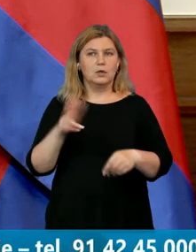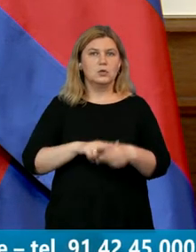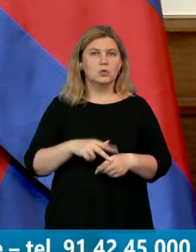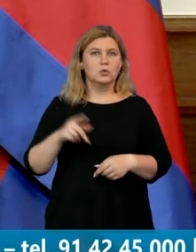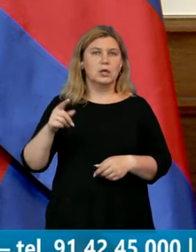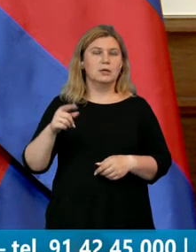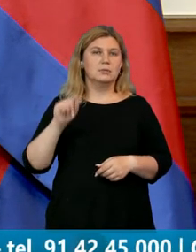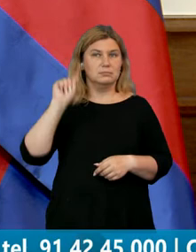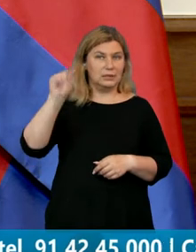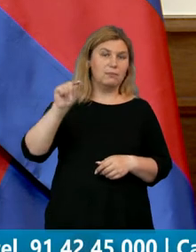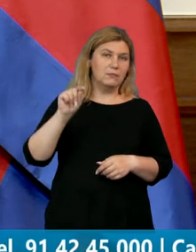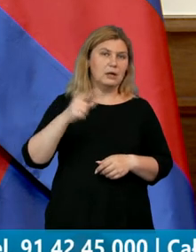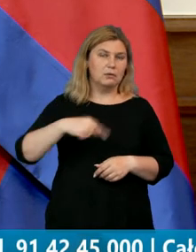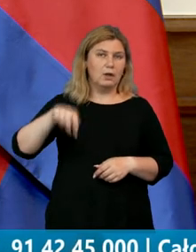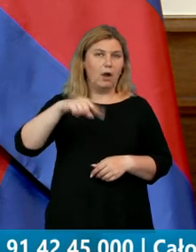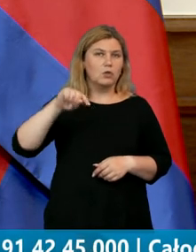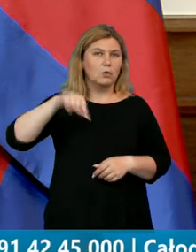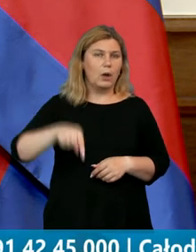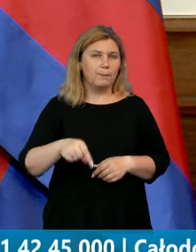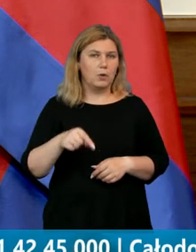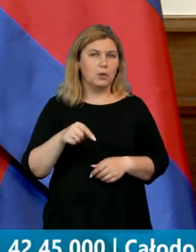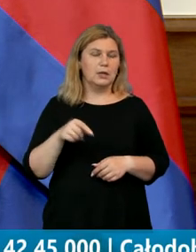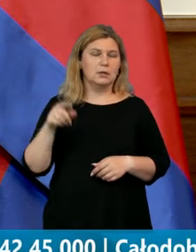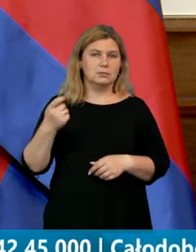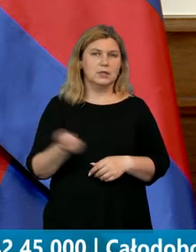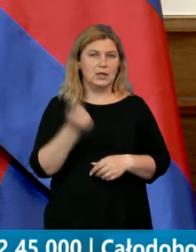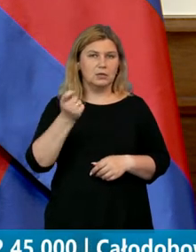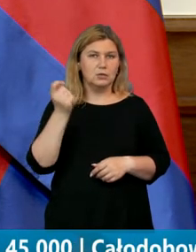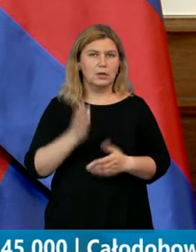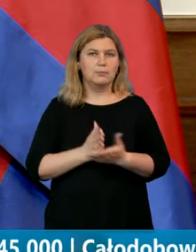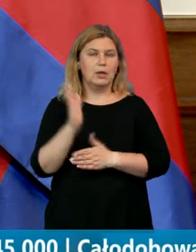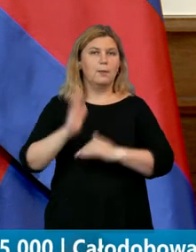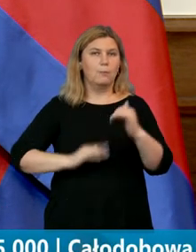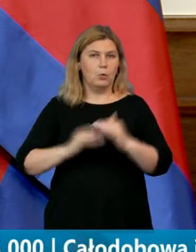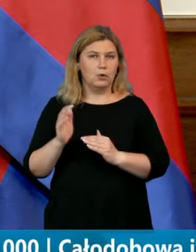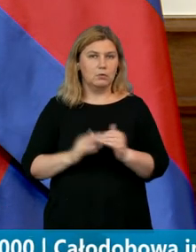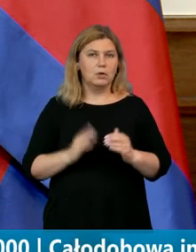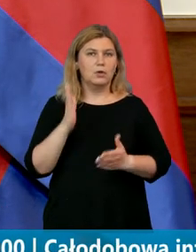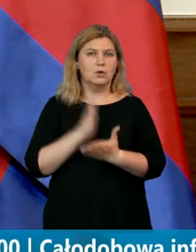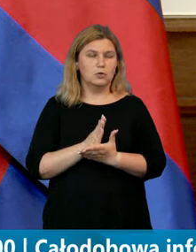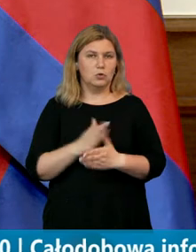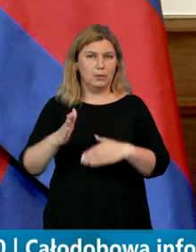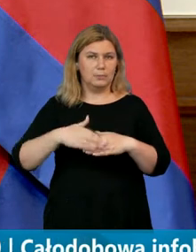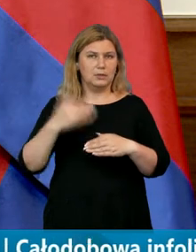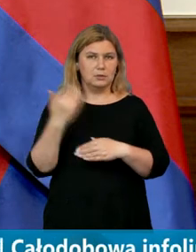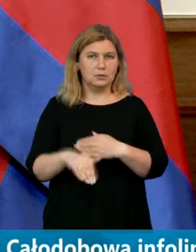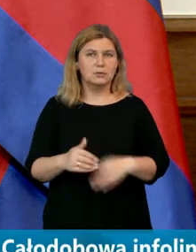tamtędy są zmuszone się poruszać poprzez plac budowy, ale już to jest bliski koniec.